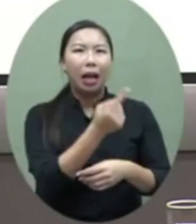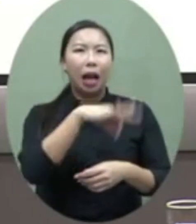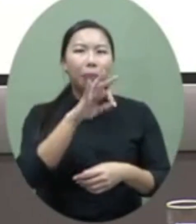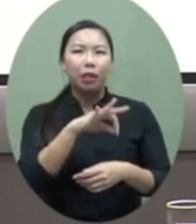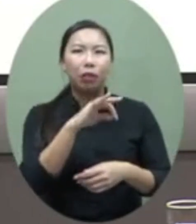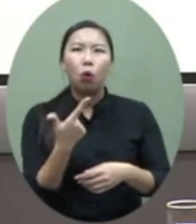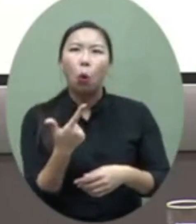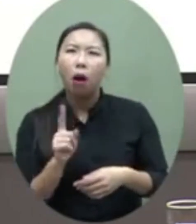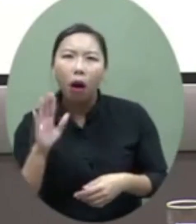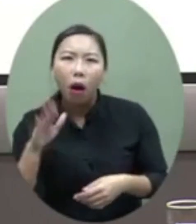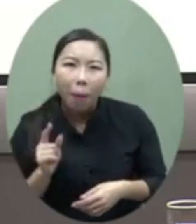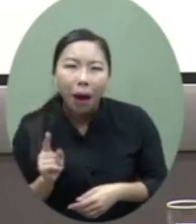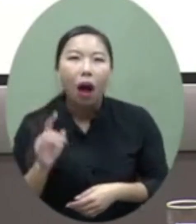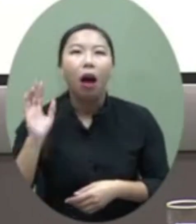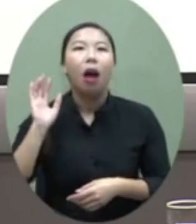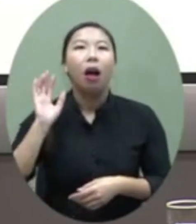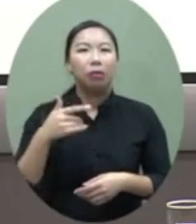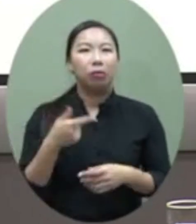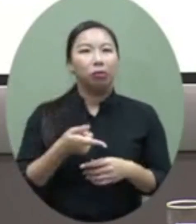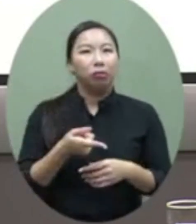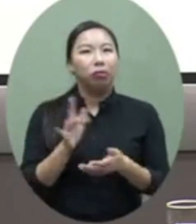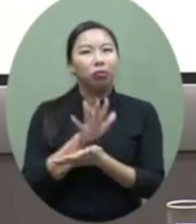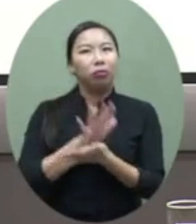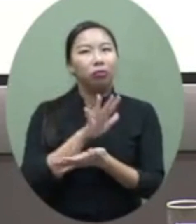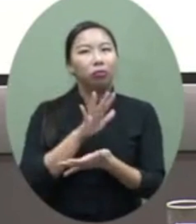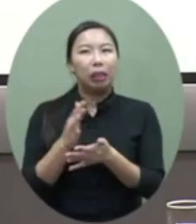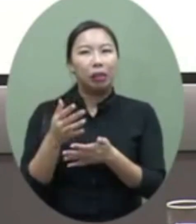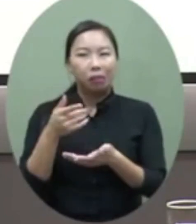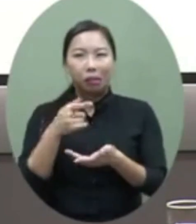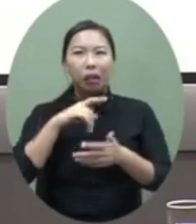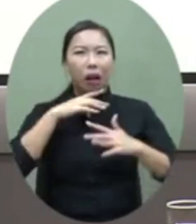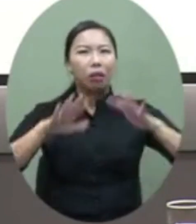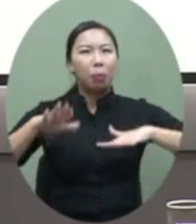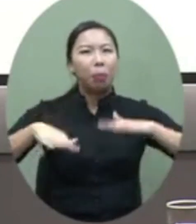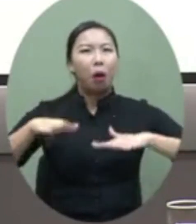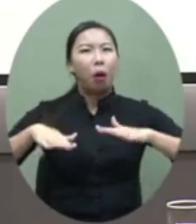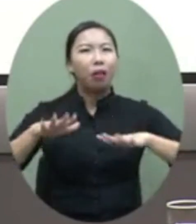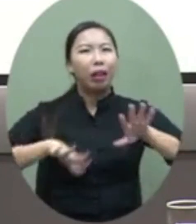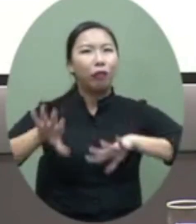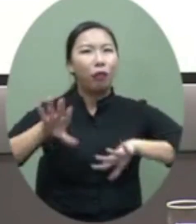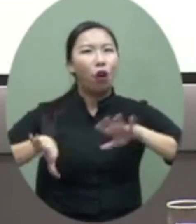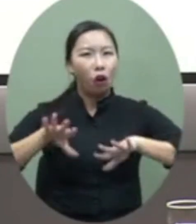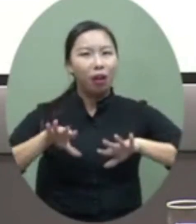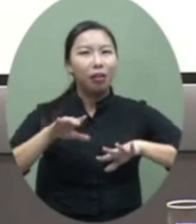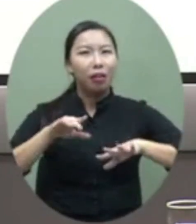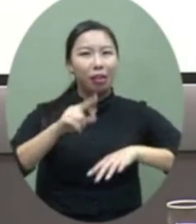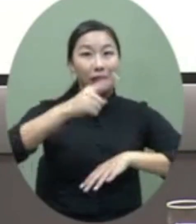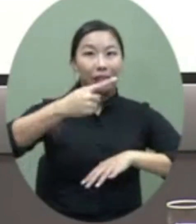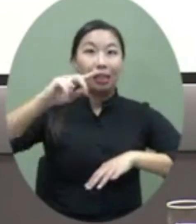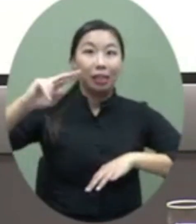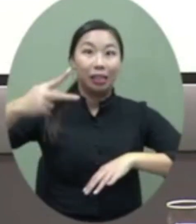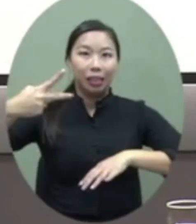咧，就係我哋幾年前都有一個相類似嘅情況咧，就係有兩次嘅推